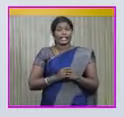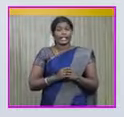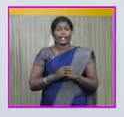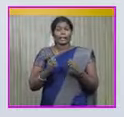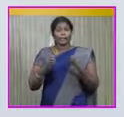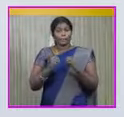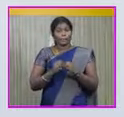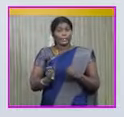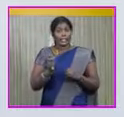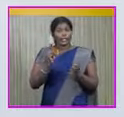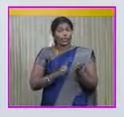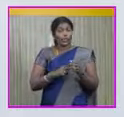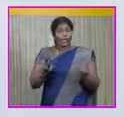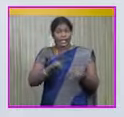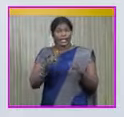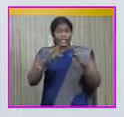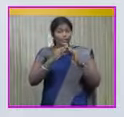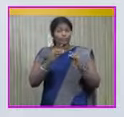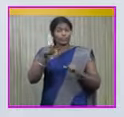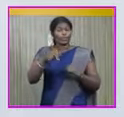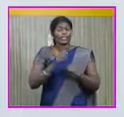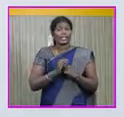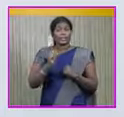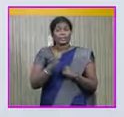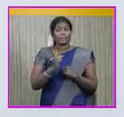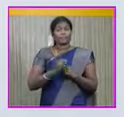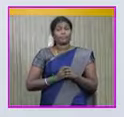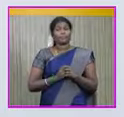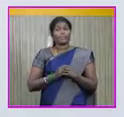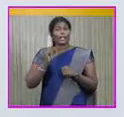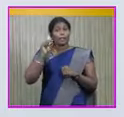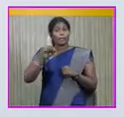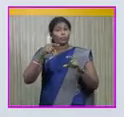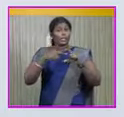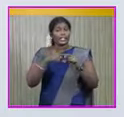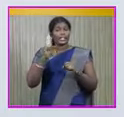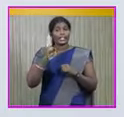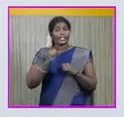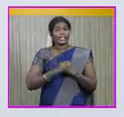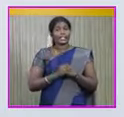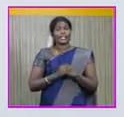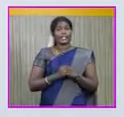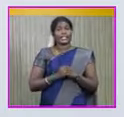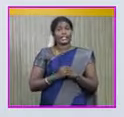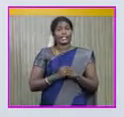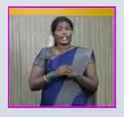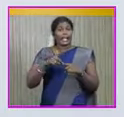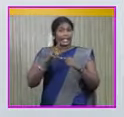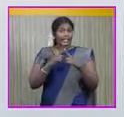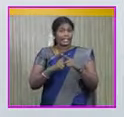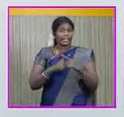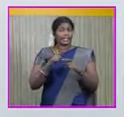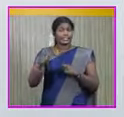இந்த ரெண்டு முக்கோணங்களில் என்ன பண்ண போகிறோம்? புள்ளி ஈ பாருங்கள், புள்ளி இஎக்ஸு, அதே